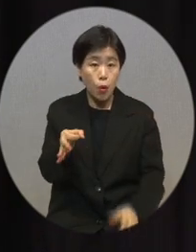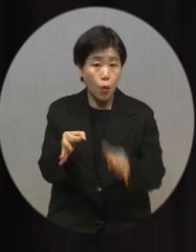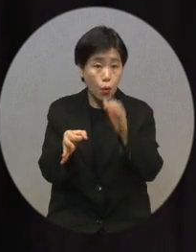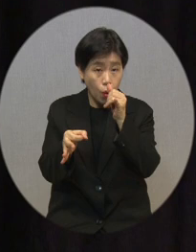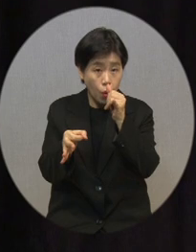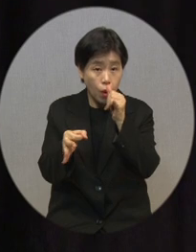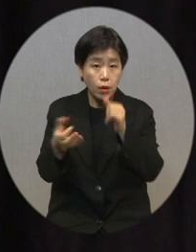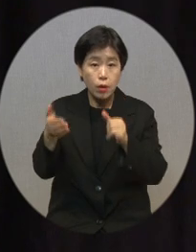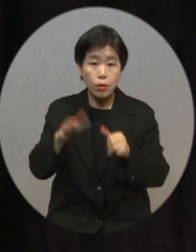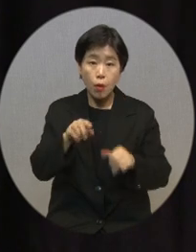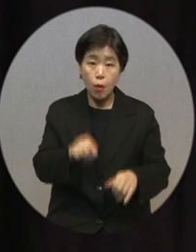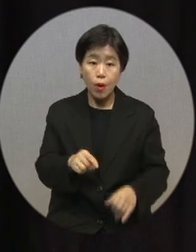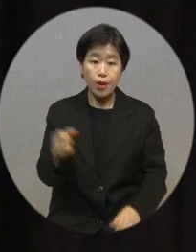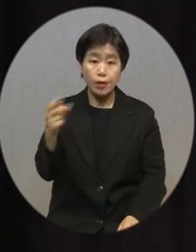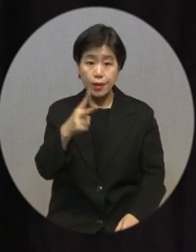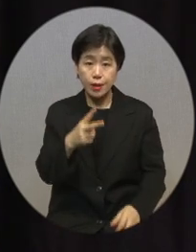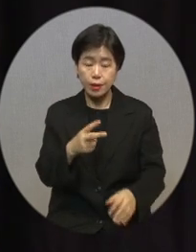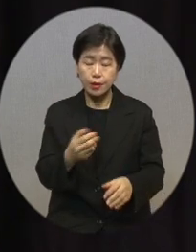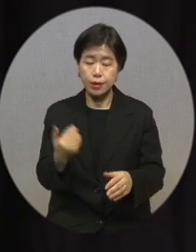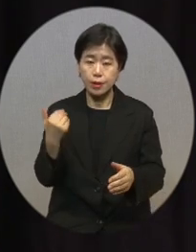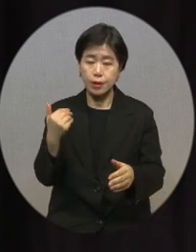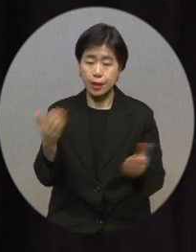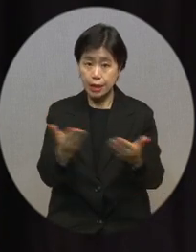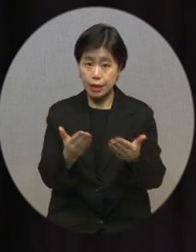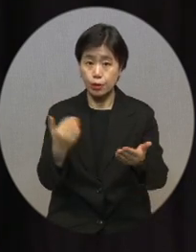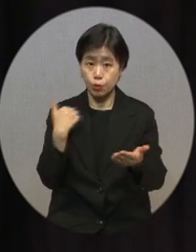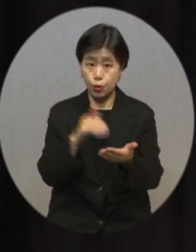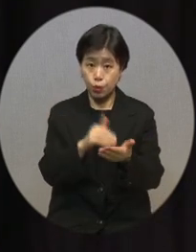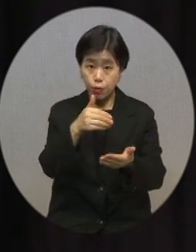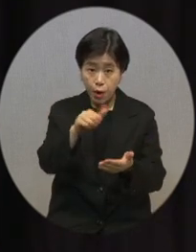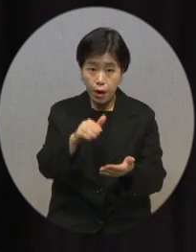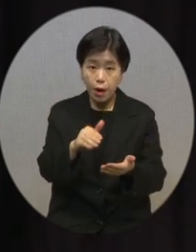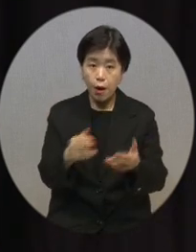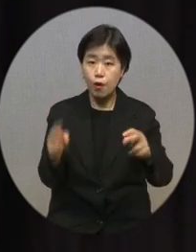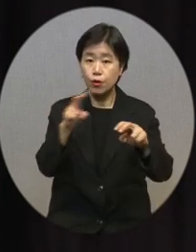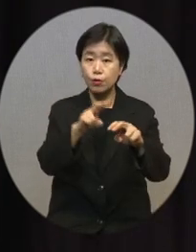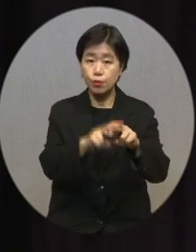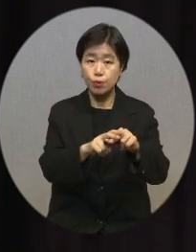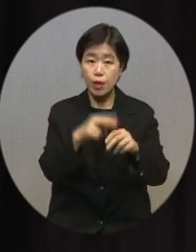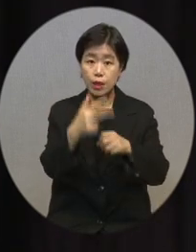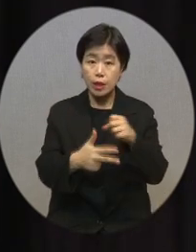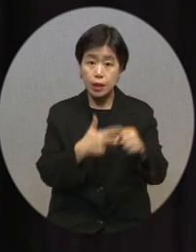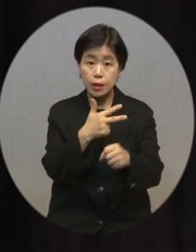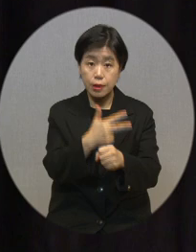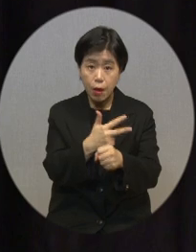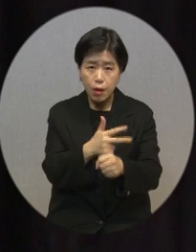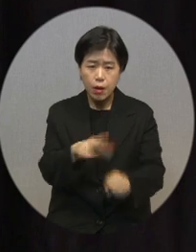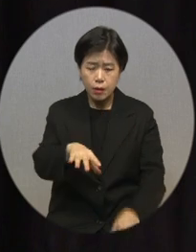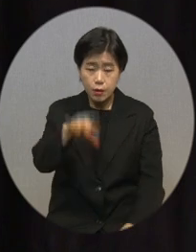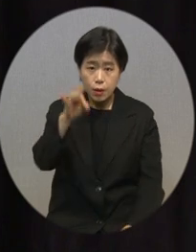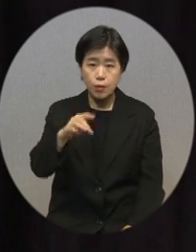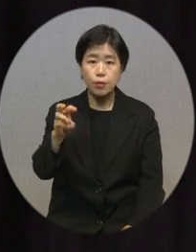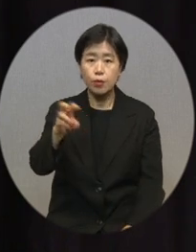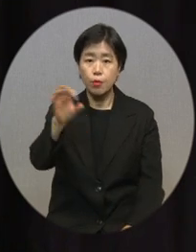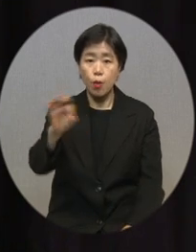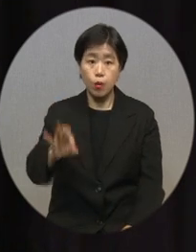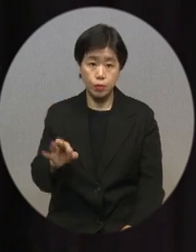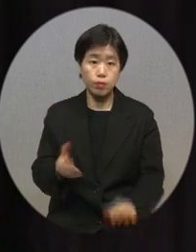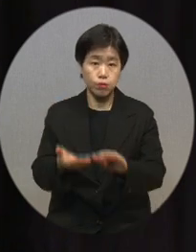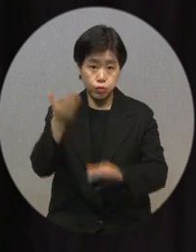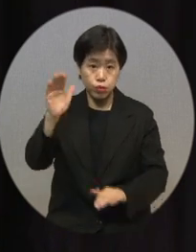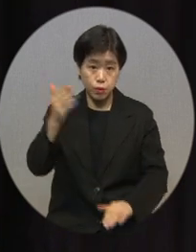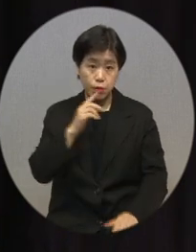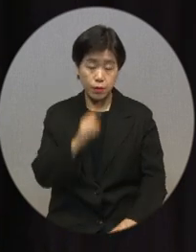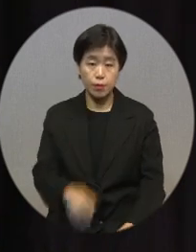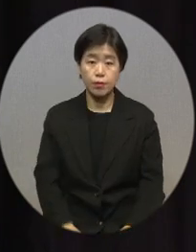만에 30%를 네. 기록했다고 그래요? 네. 어우. 그에 대해서는 어떻게들 그리고 노동시장의